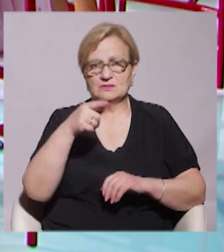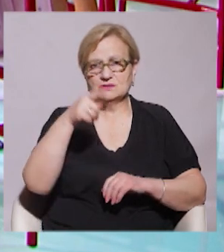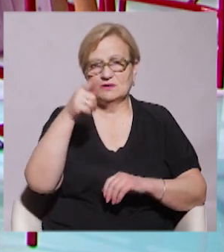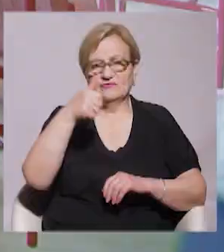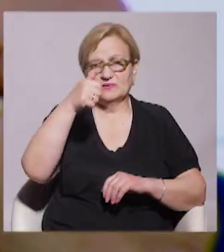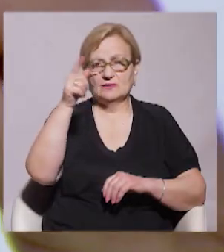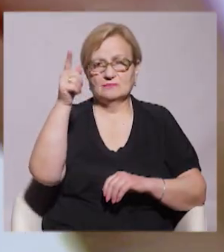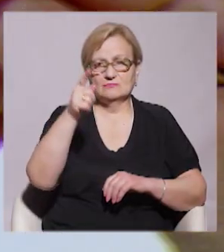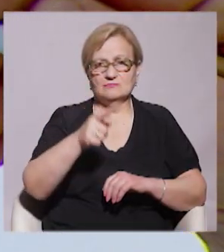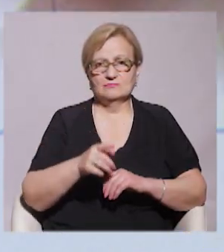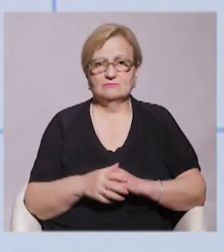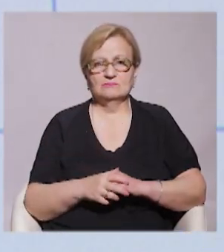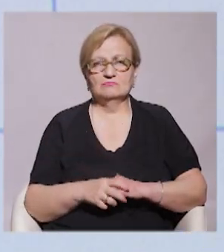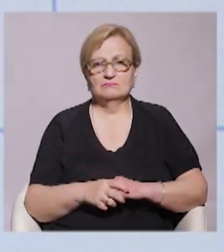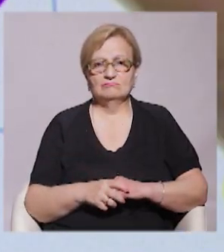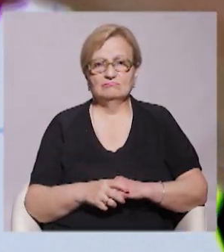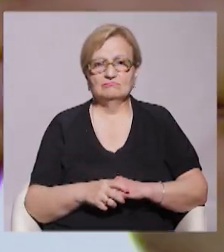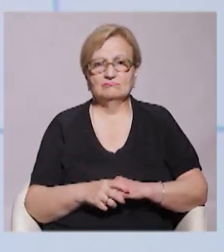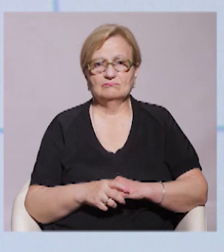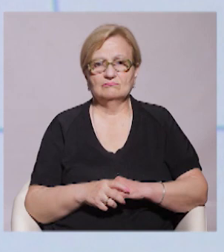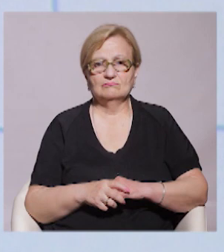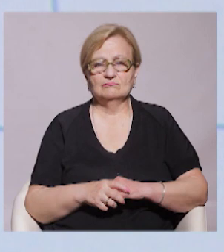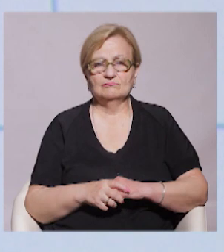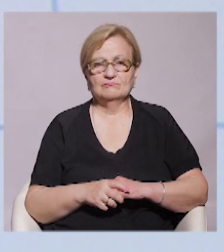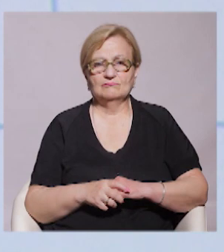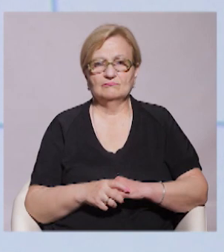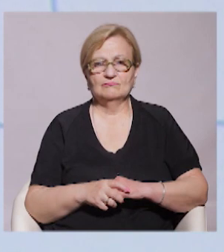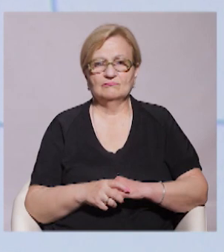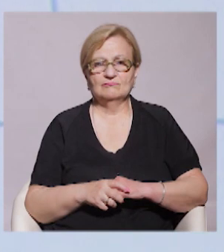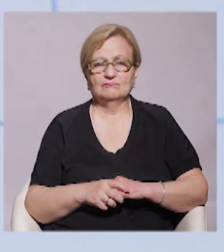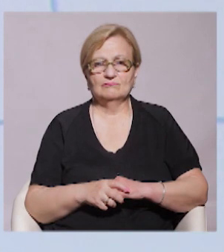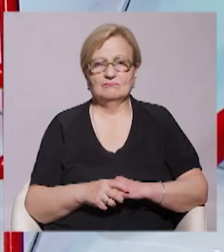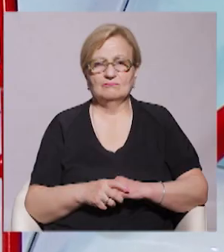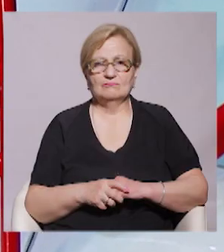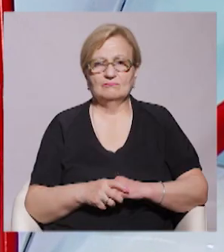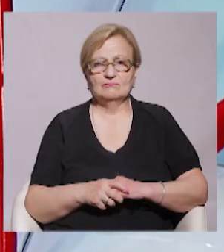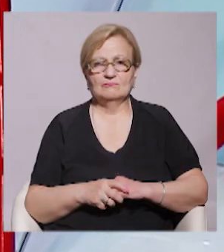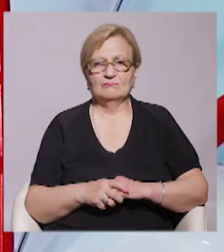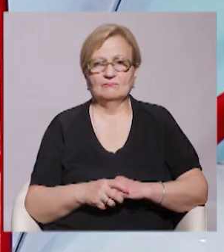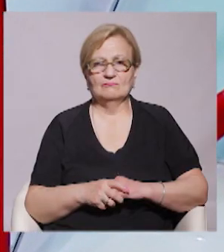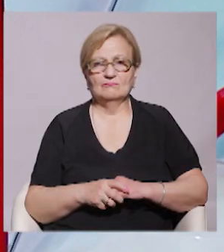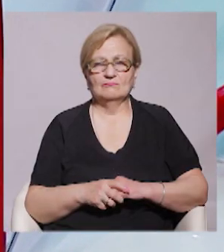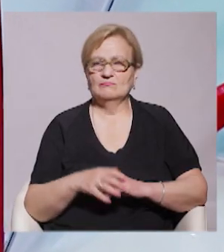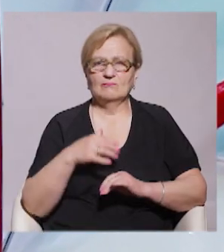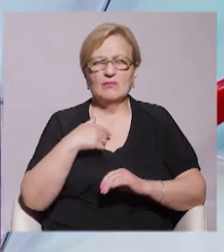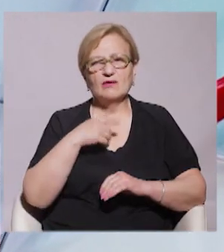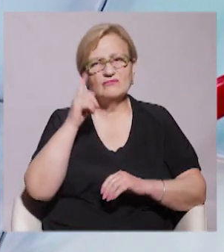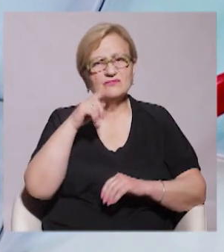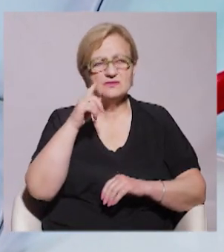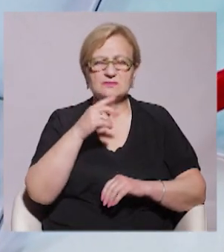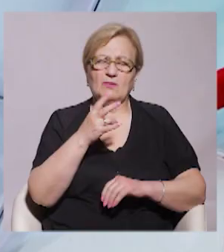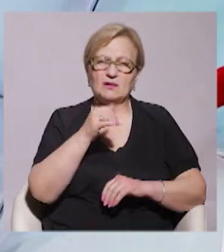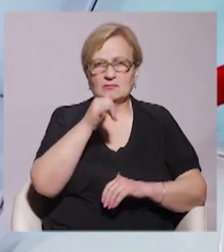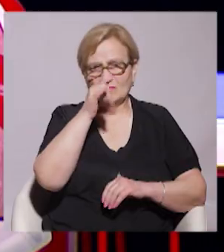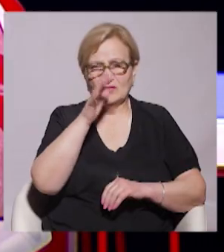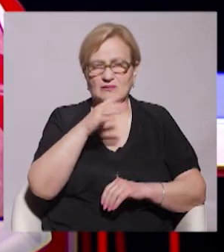ზემოდან ვიწყებთ. დახრილი ხაზი მარჯვნივ ხელს ვიღებდა, შემდეგ ჩამოდივარ. ბაჩვენე? ეგენი არ გავაკეთე ანუ. აი ახლა გააკეთე